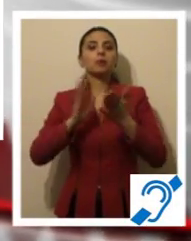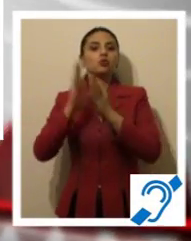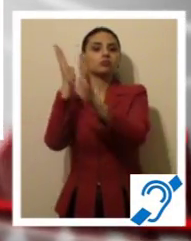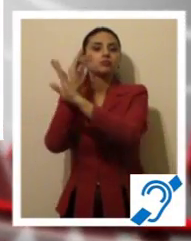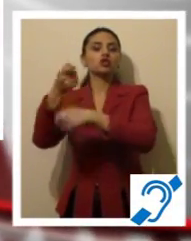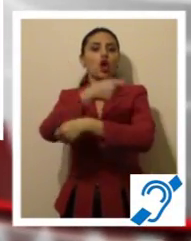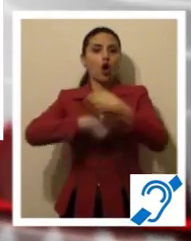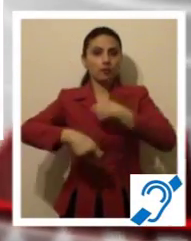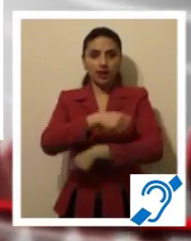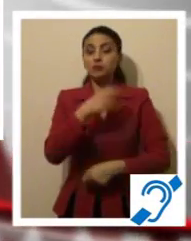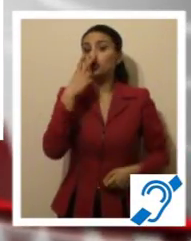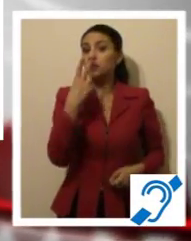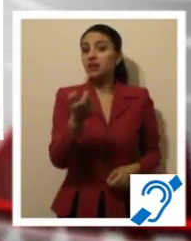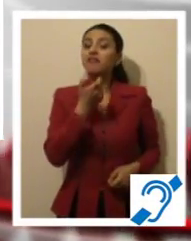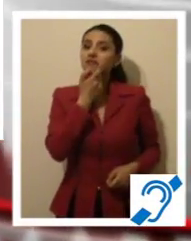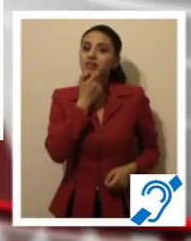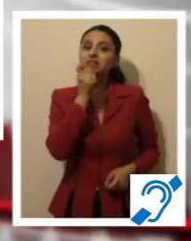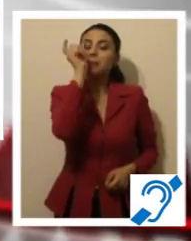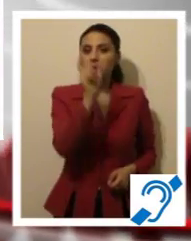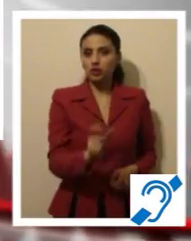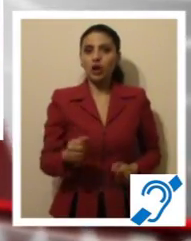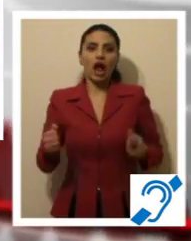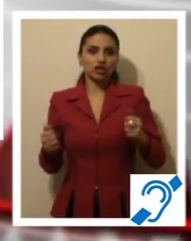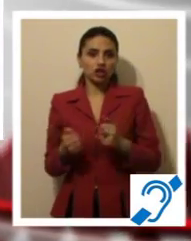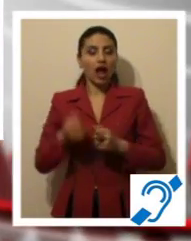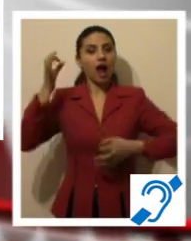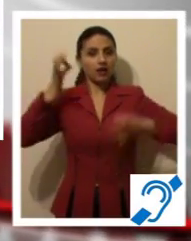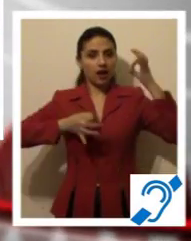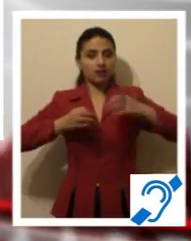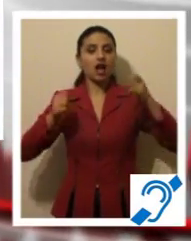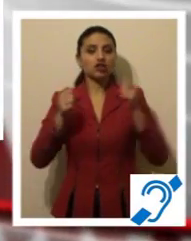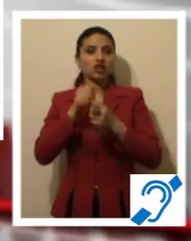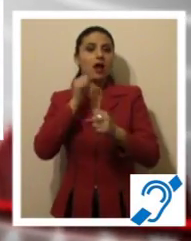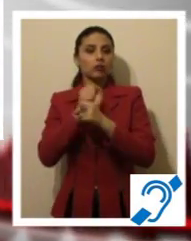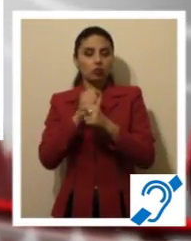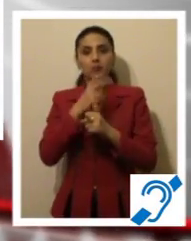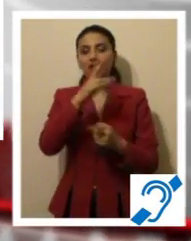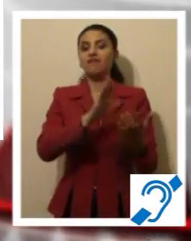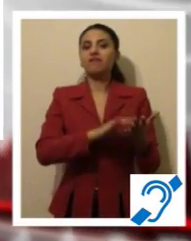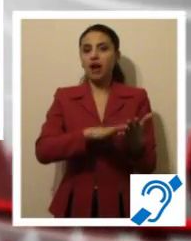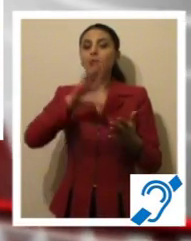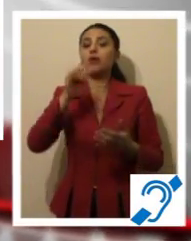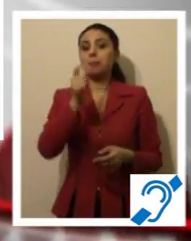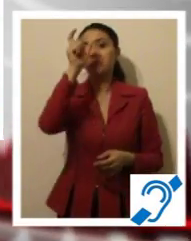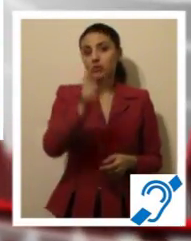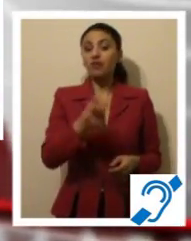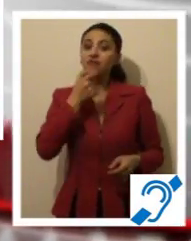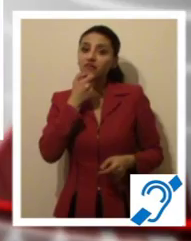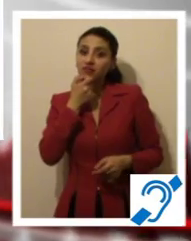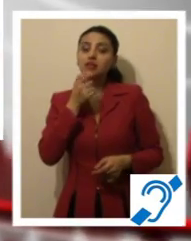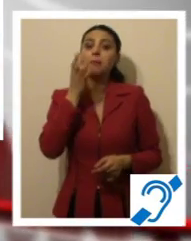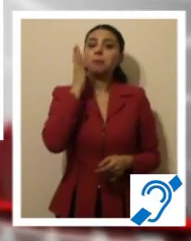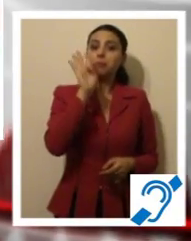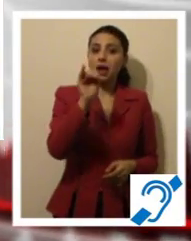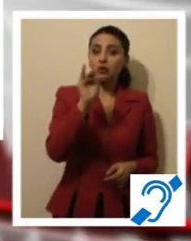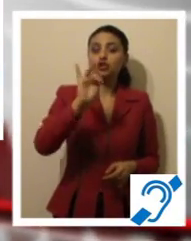comerț. Din punct de vedere al vârstei persoanelor accidentate, analiza accidentelor de muncă a evidențiat faptul că persoanele cu vârstă cuprinsă între